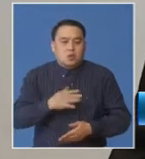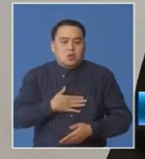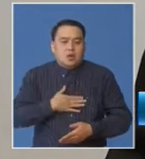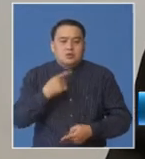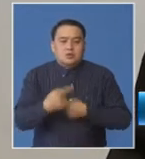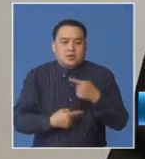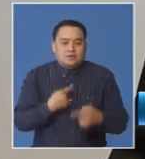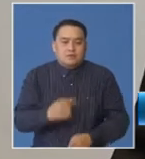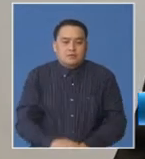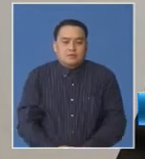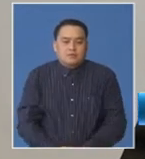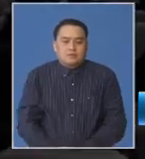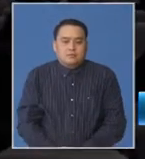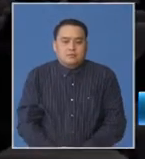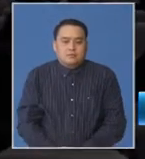наши соотечественники.